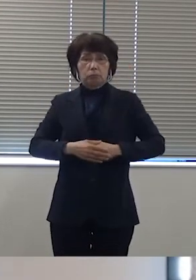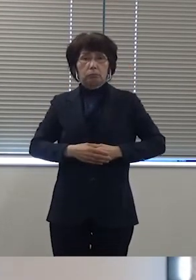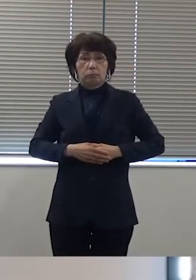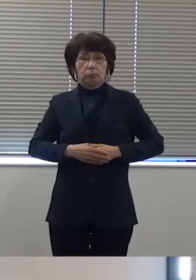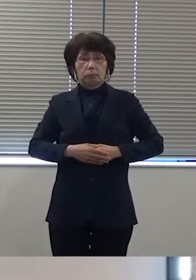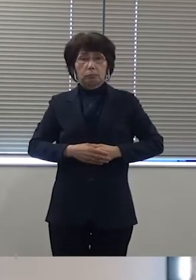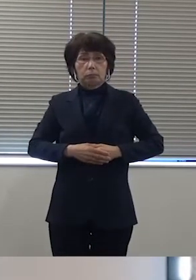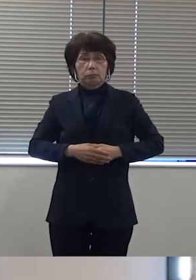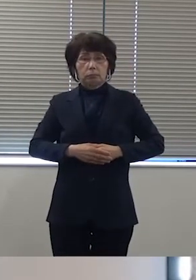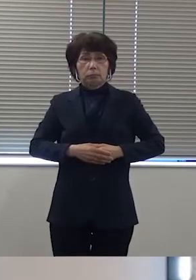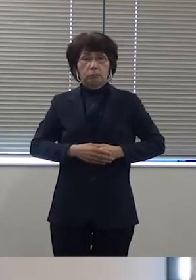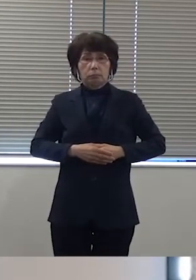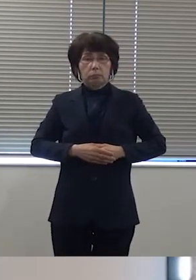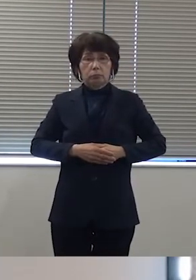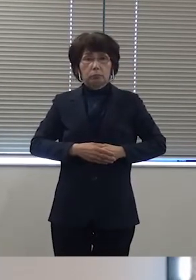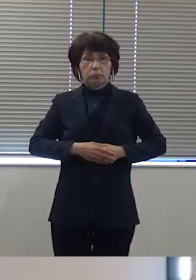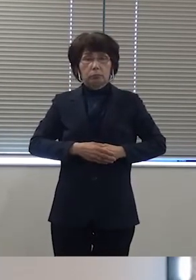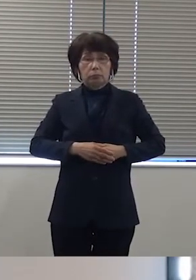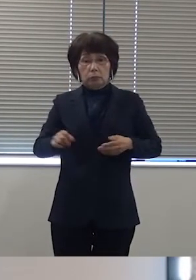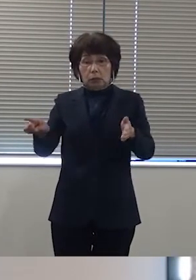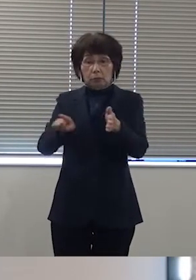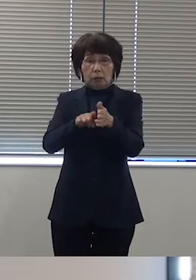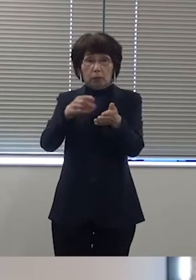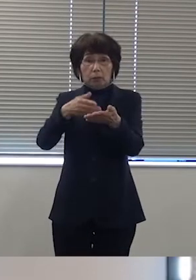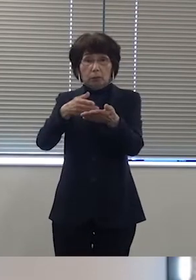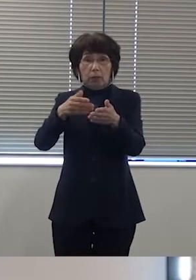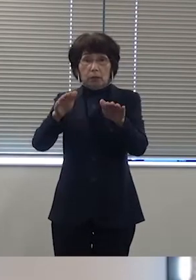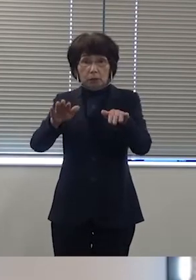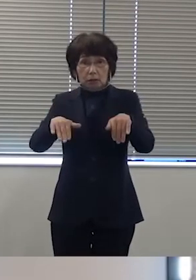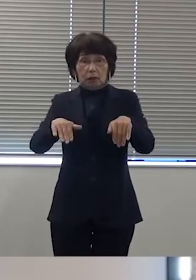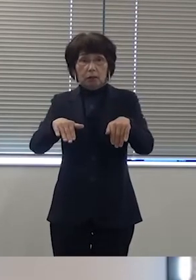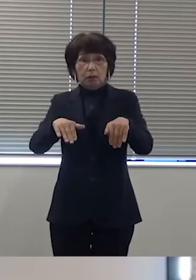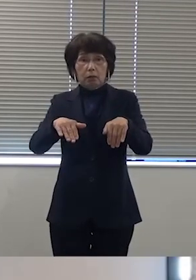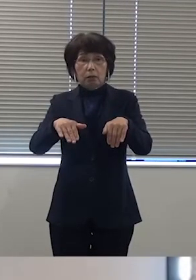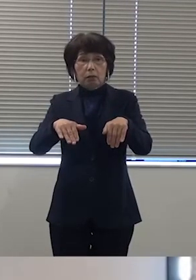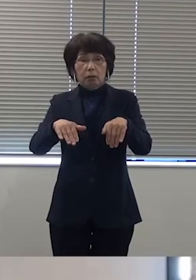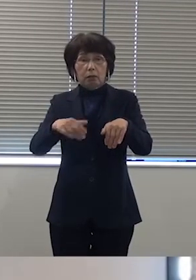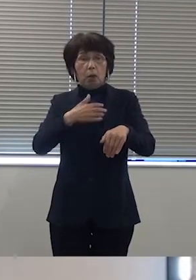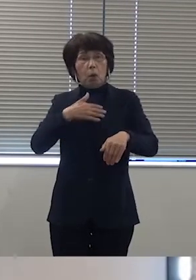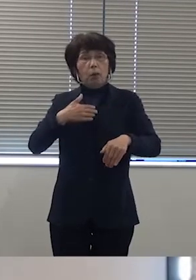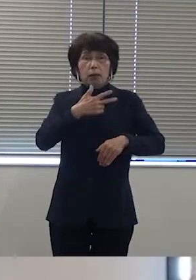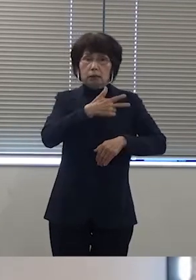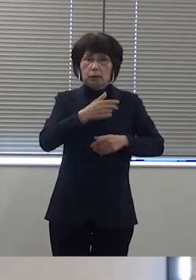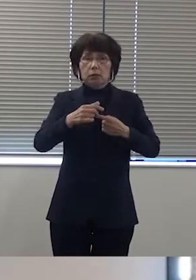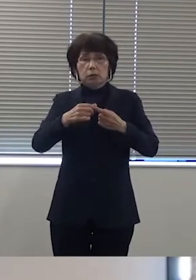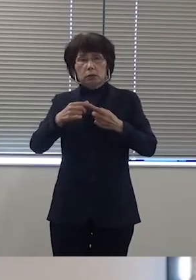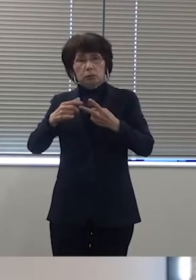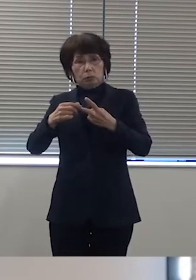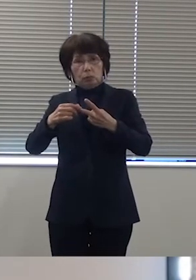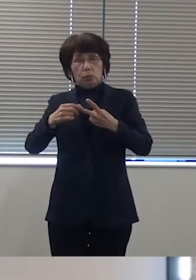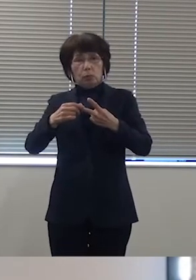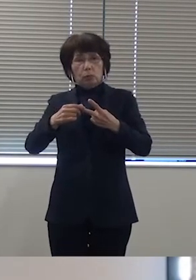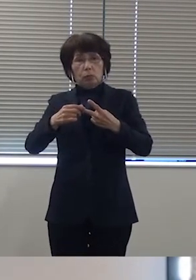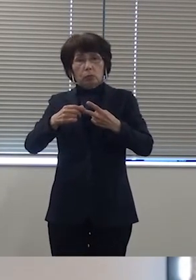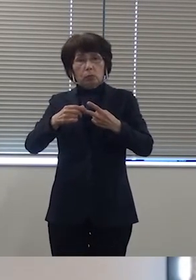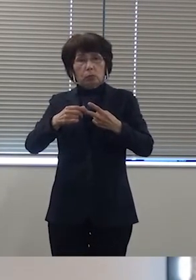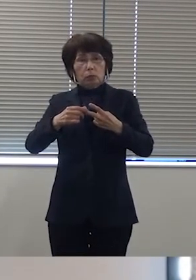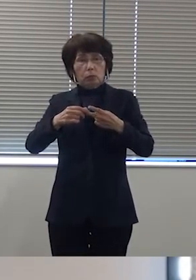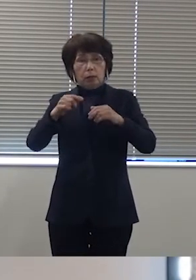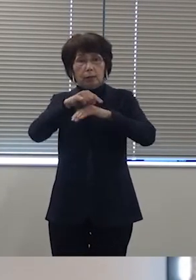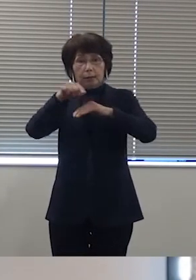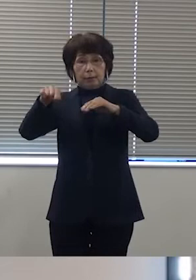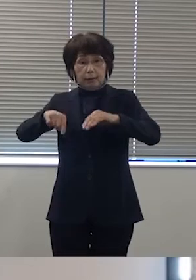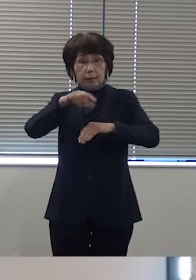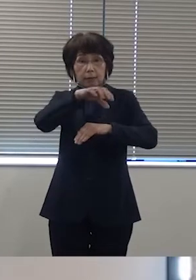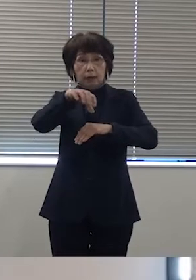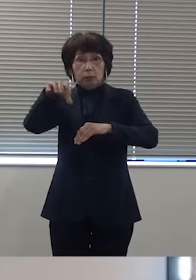室のルールとか、もろもろ、あの各計画でそれぞれですね、つかさつかさで、要するに縦でですね、あのすでに